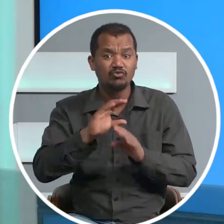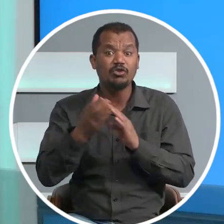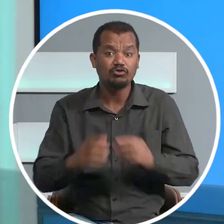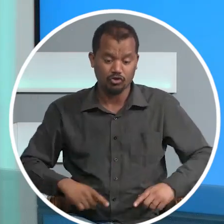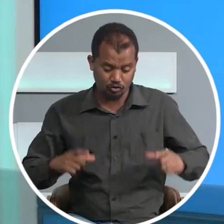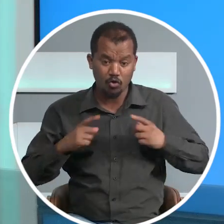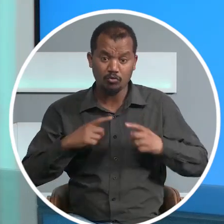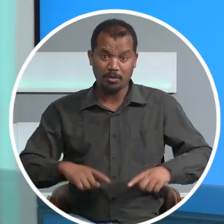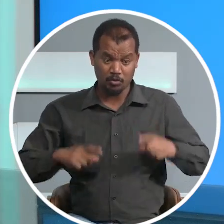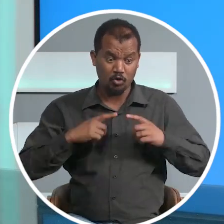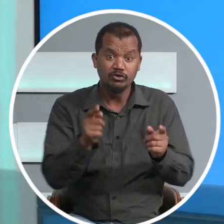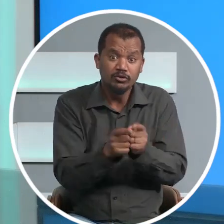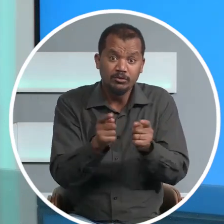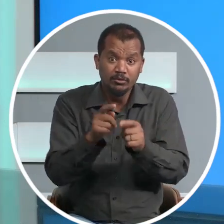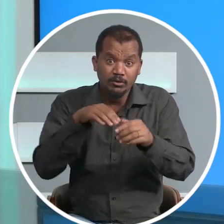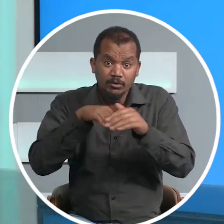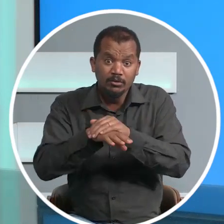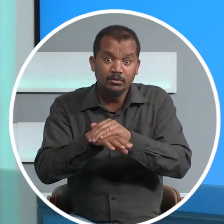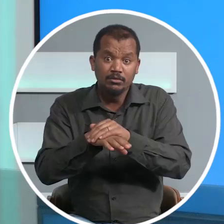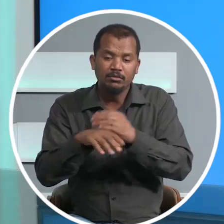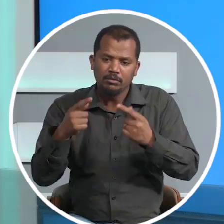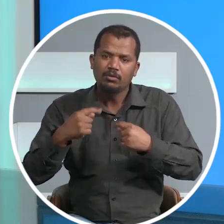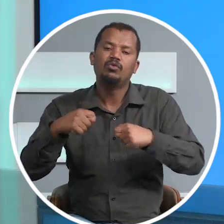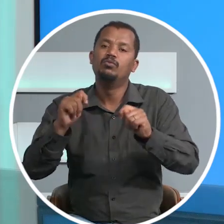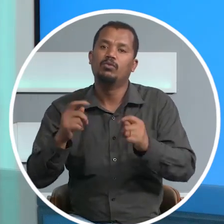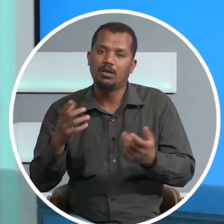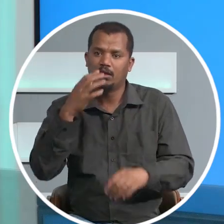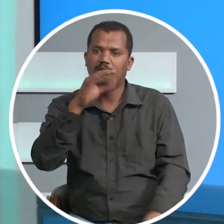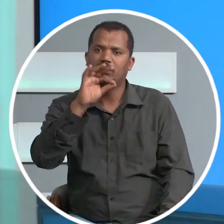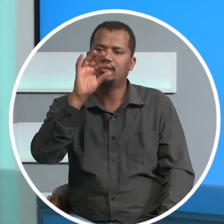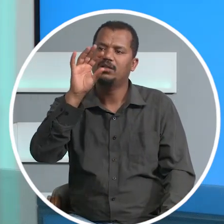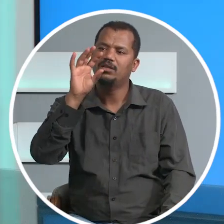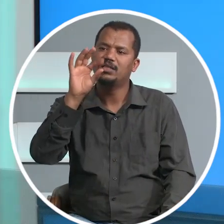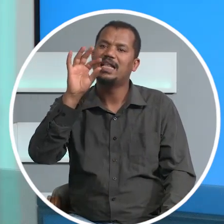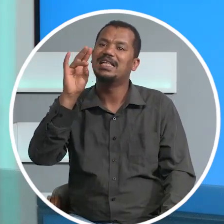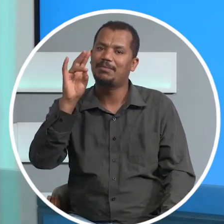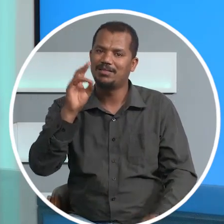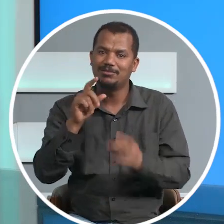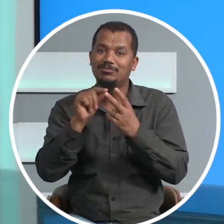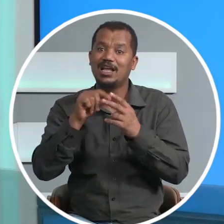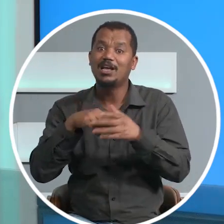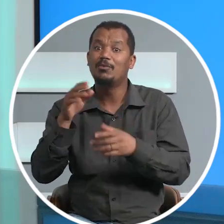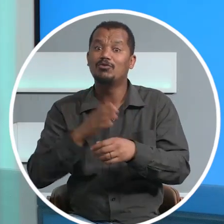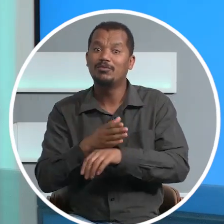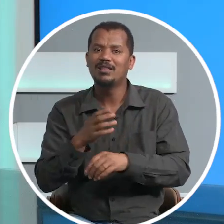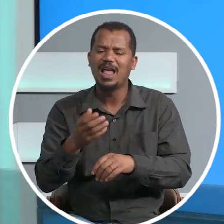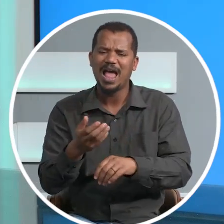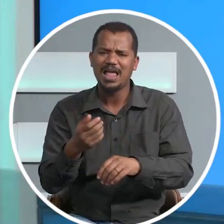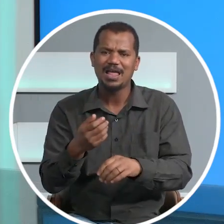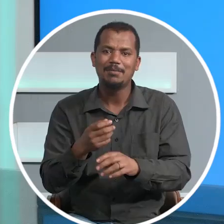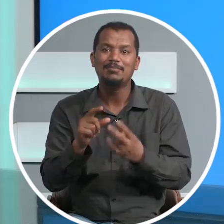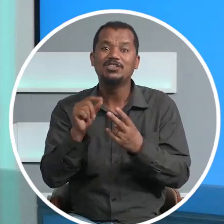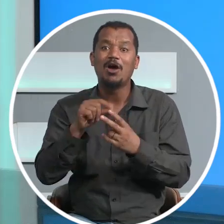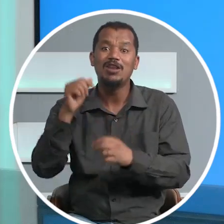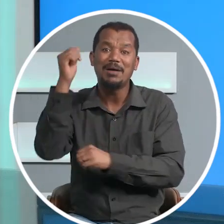ini tahu cini noru, bermin orang tu matra kuculu. Entah lemah lat mukaran lasta usah lalu tanah sebab merchakam atau tuh fit. Mungkin sebab tam highly flexible